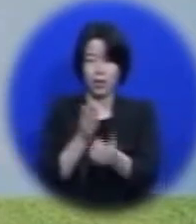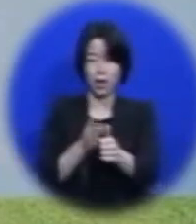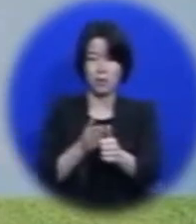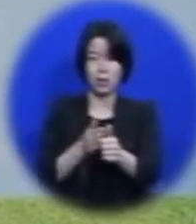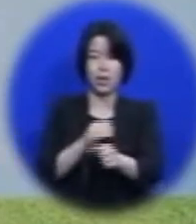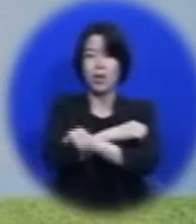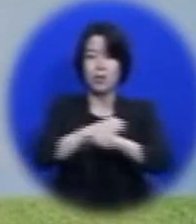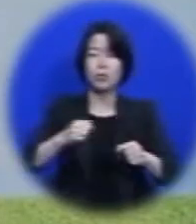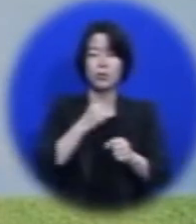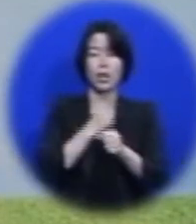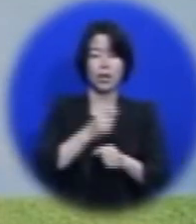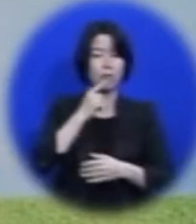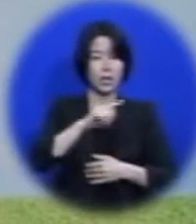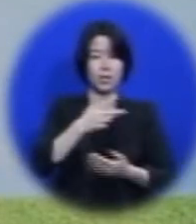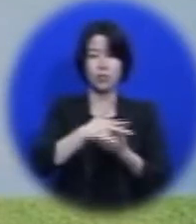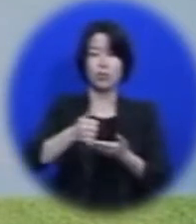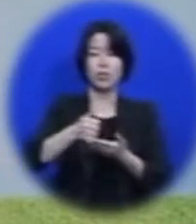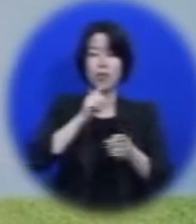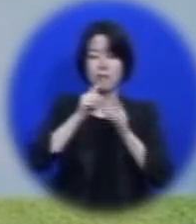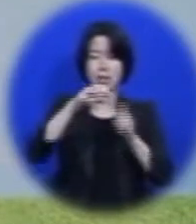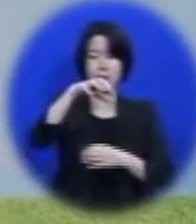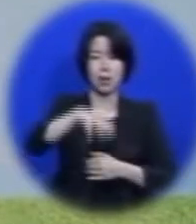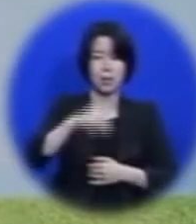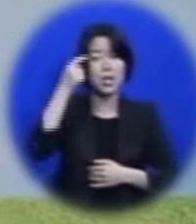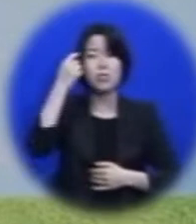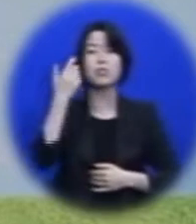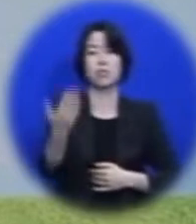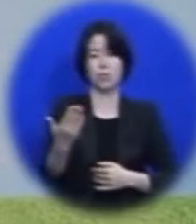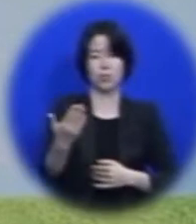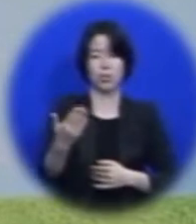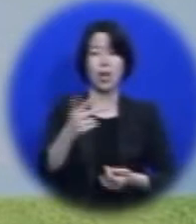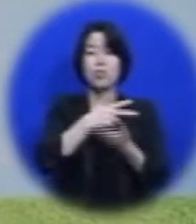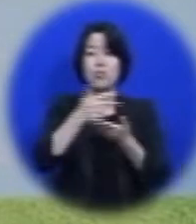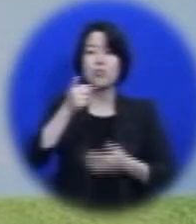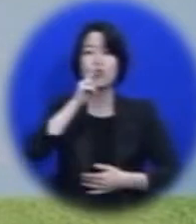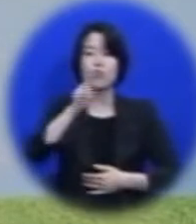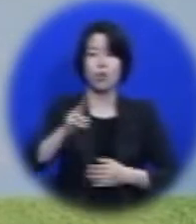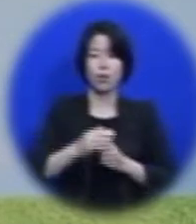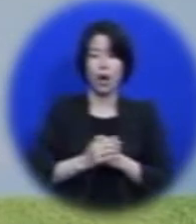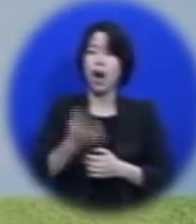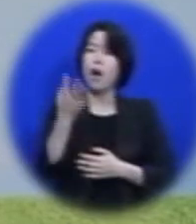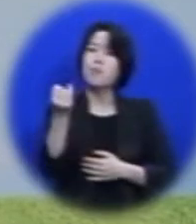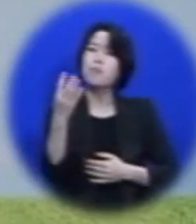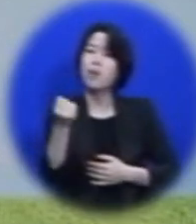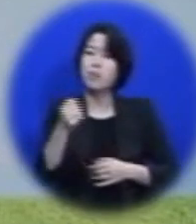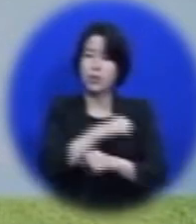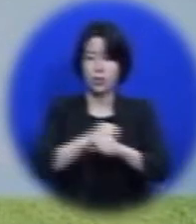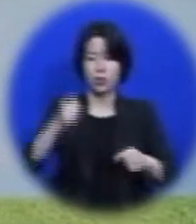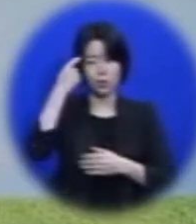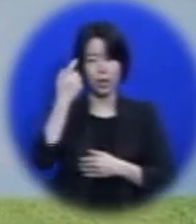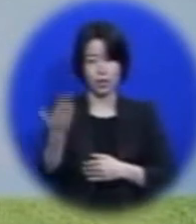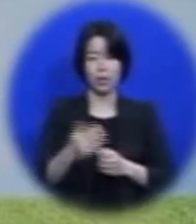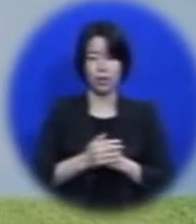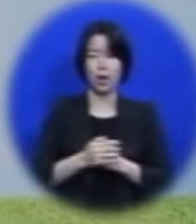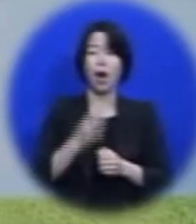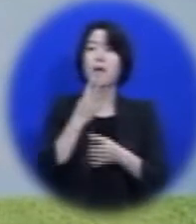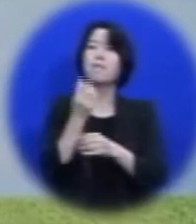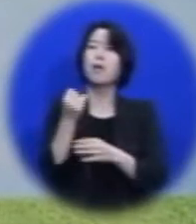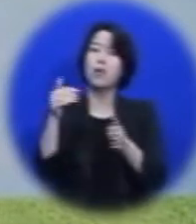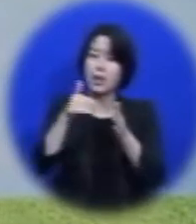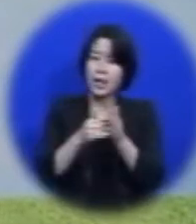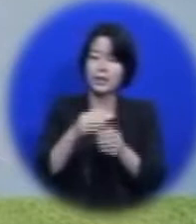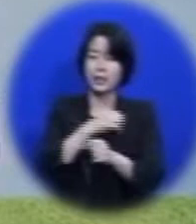용서하라고 하시는 주님의 말씀 앞에서 질문을 합니다. 주여, 몇 번씩 용서하리까? 몇 번까지